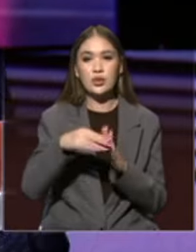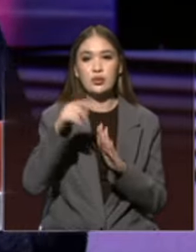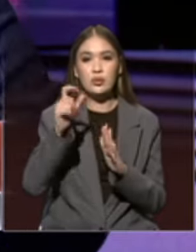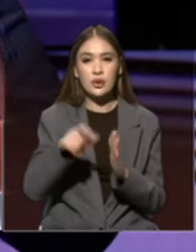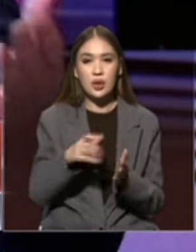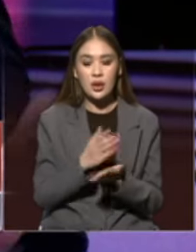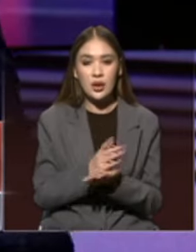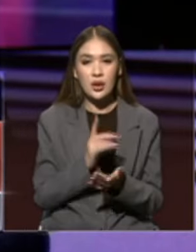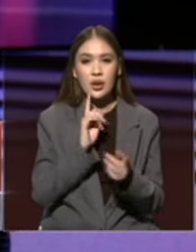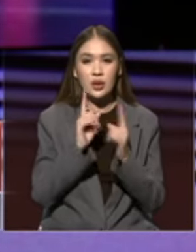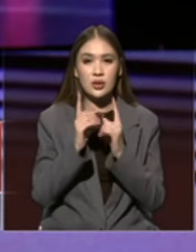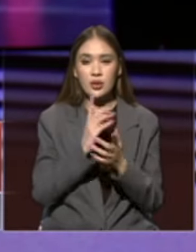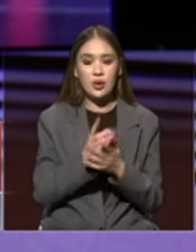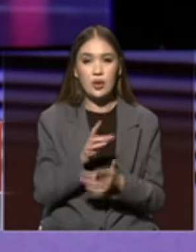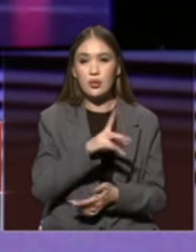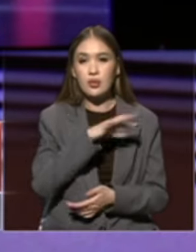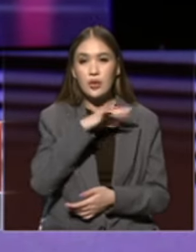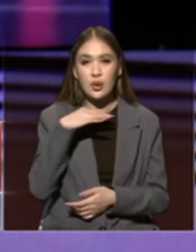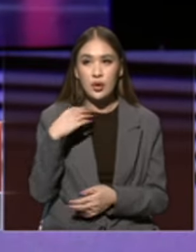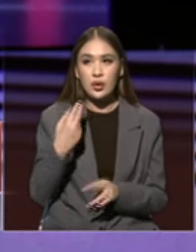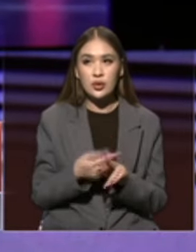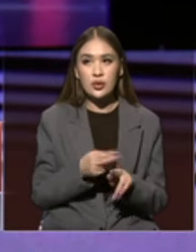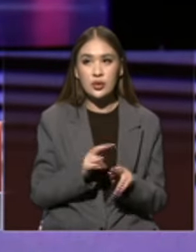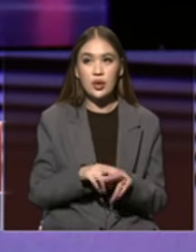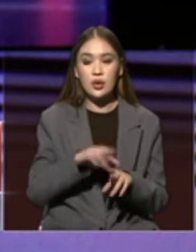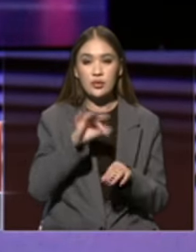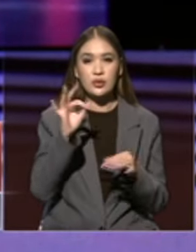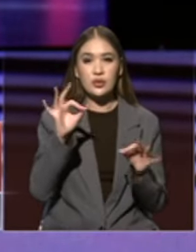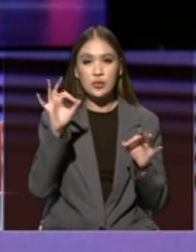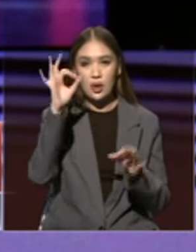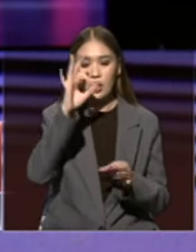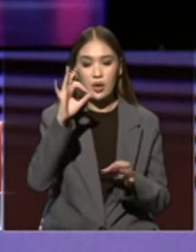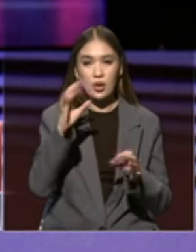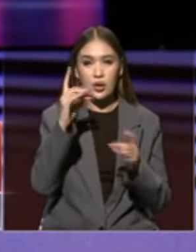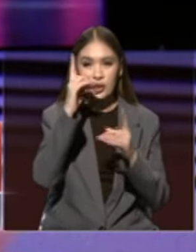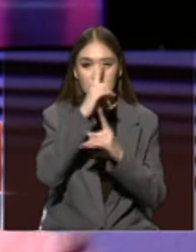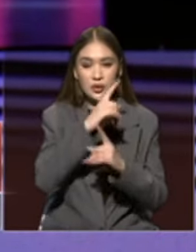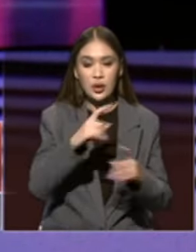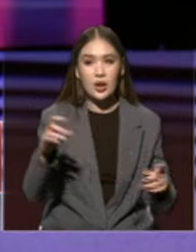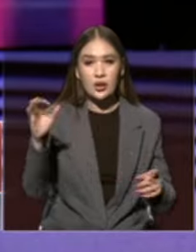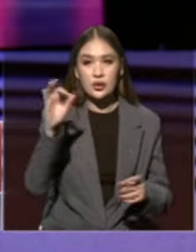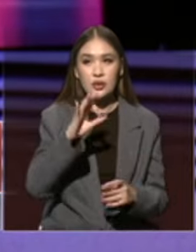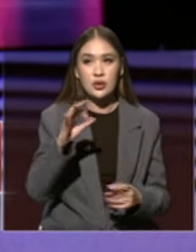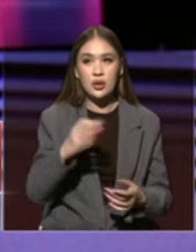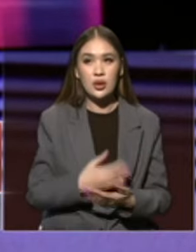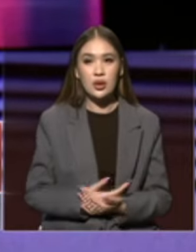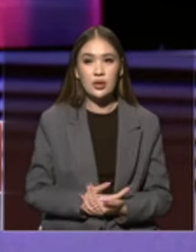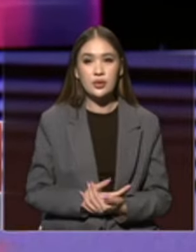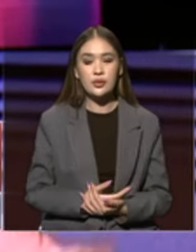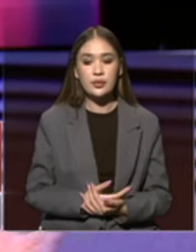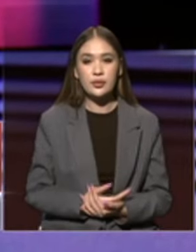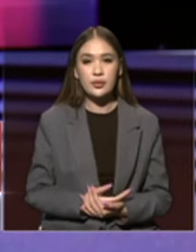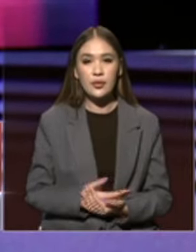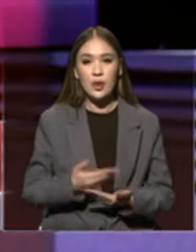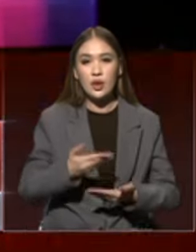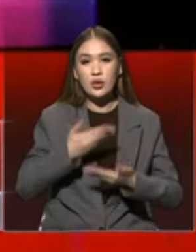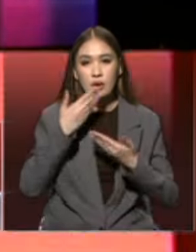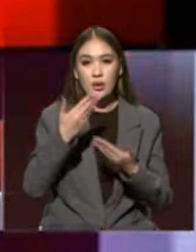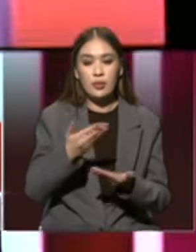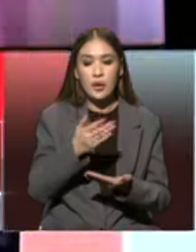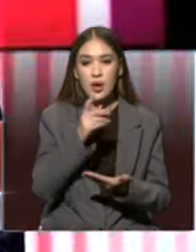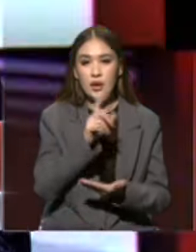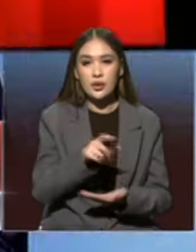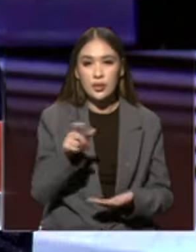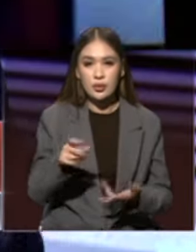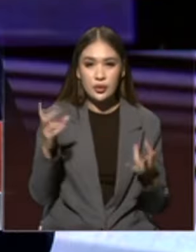кеңестер бар, ресурстар көп қой. Соның бәрін жеткізіп, енді жыламаған балаға сұрамаған адамға бермейді.